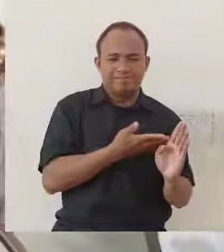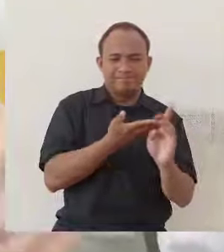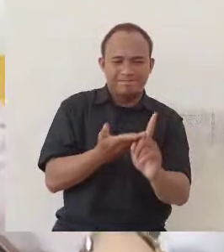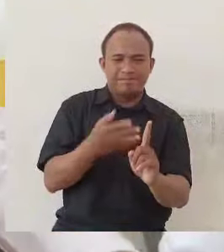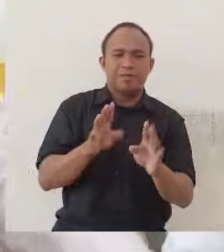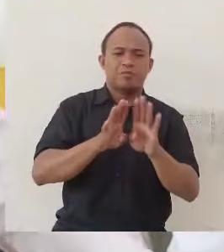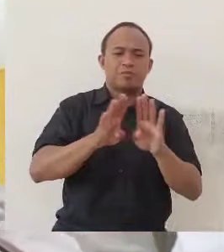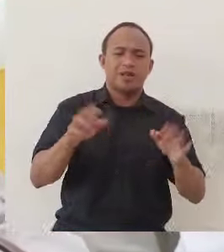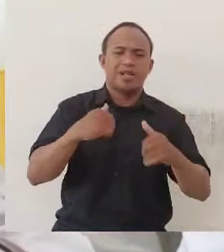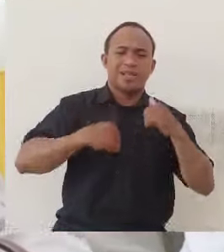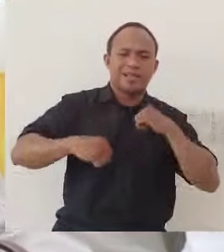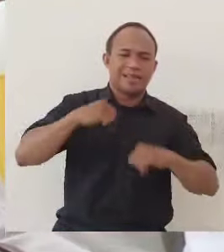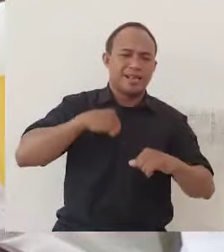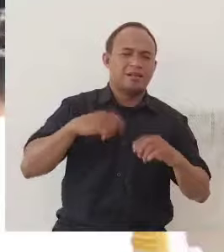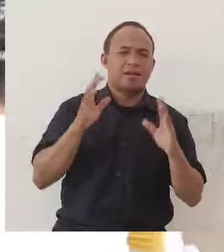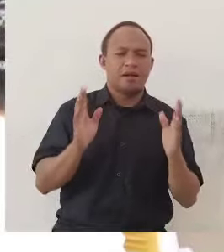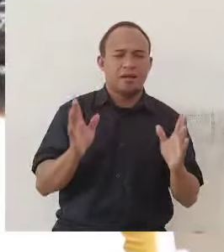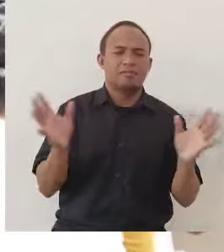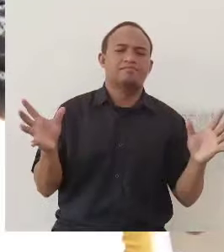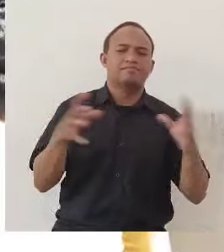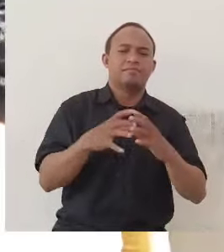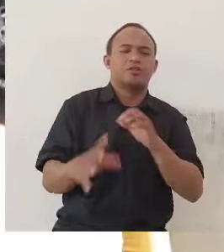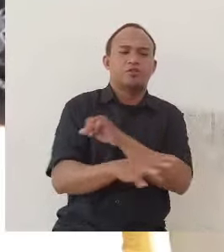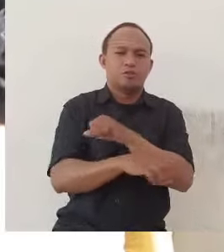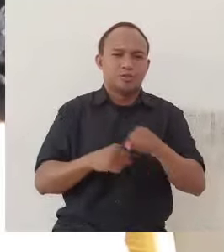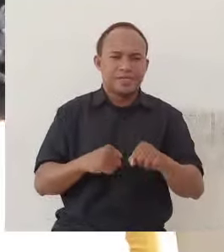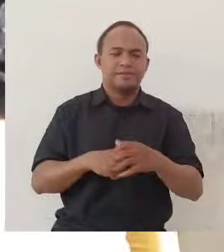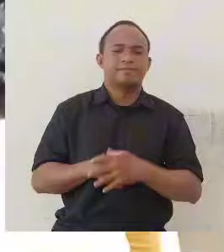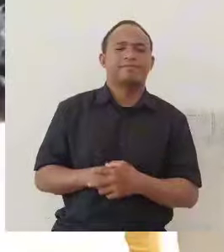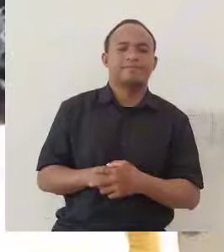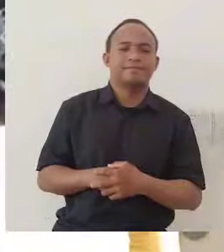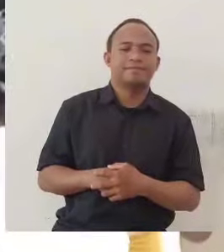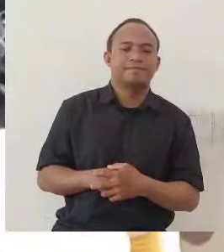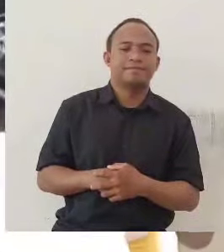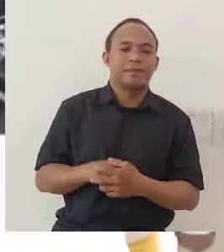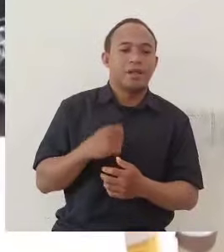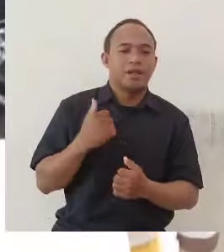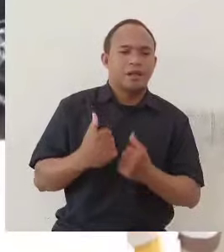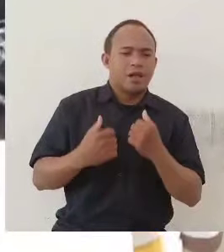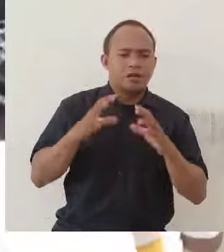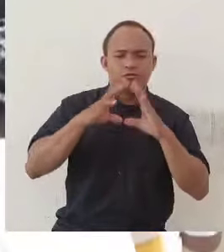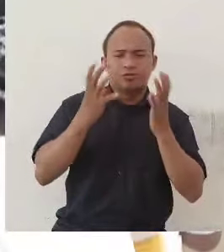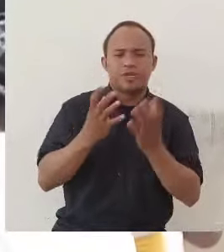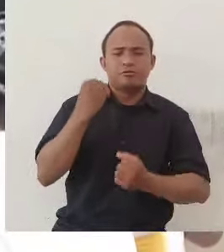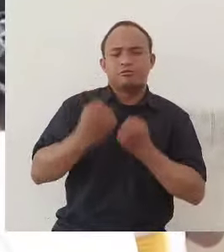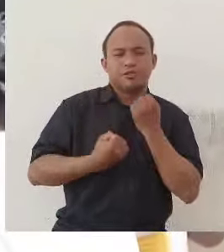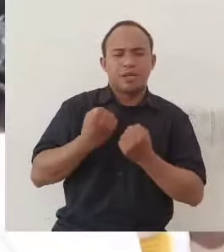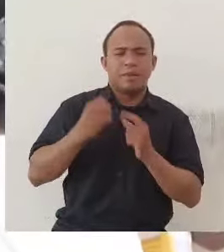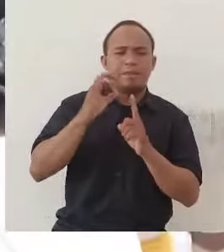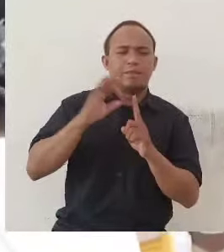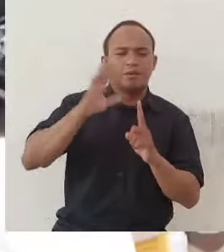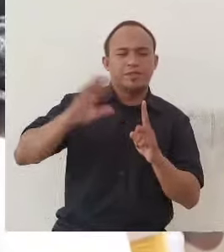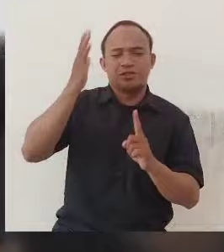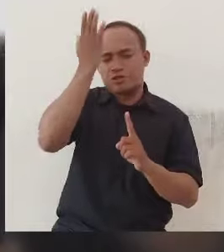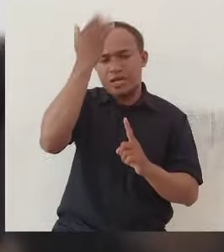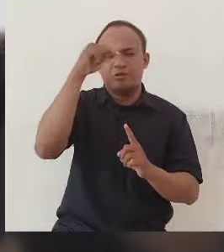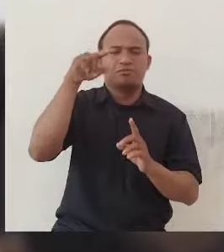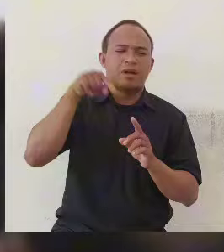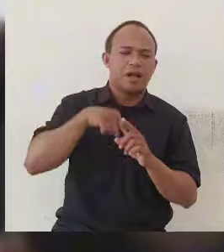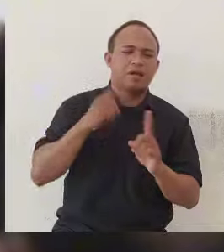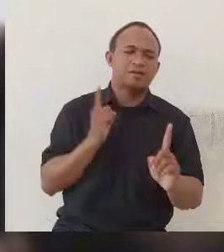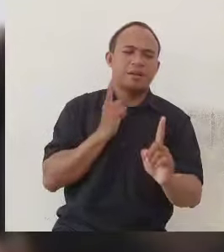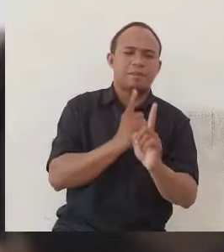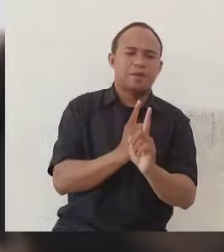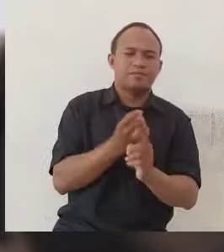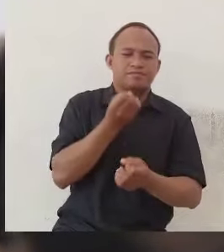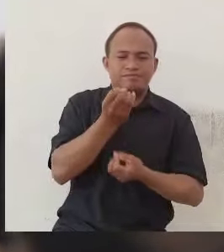Salahuddin saat membuka kegiatan diseminasi pencegahan tindak pidana korupsi di dunia usaha Provinsi Gorontalo yang berlangsung